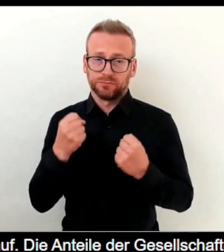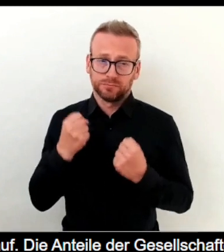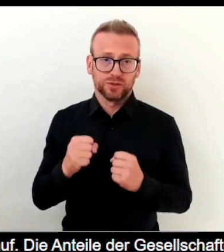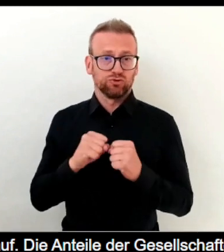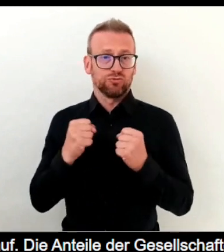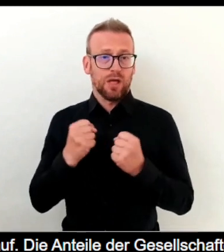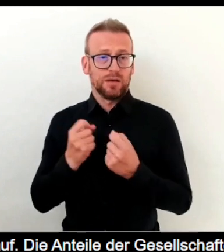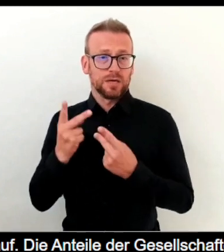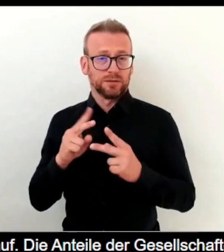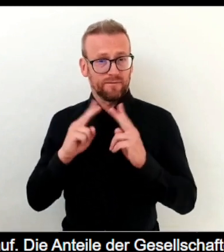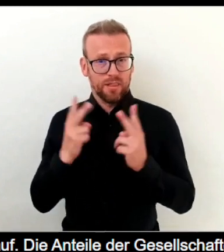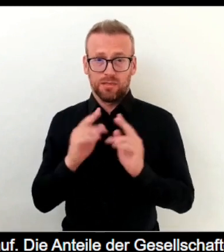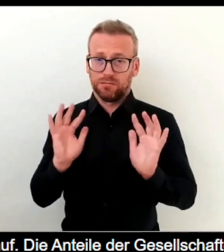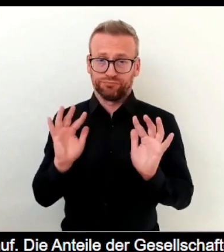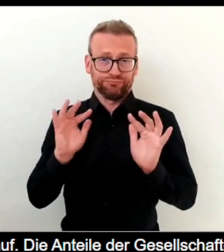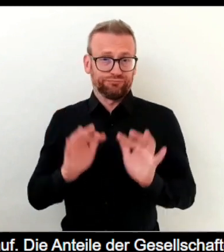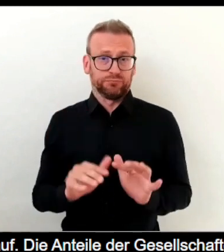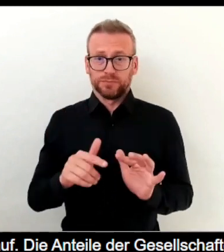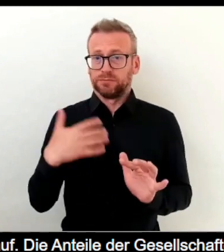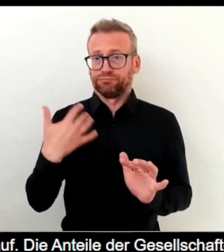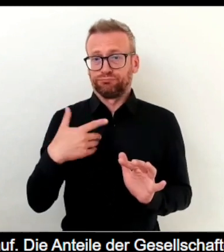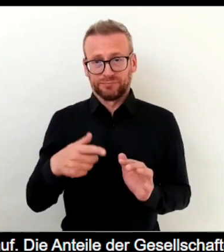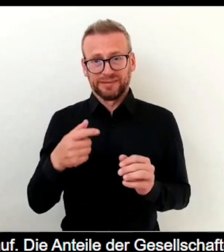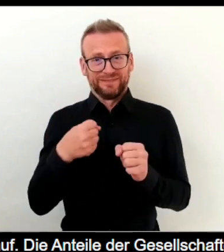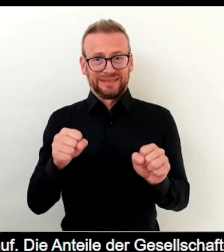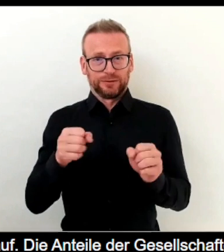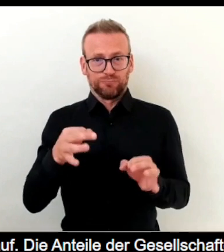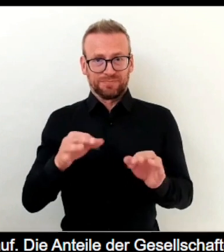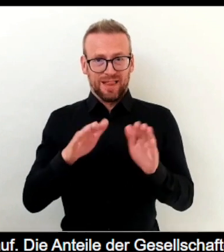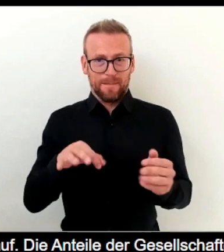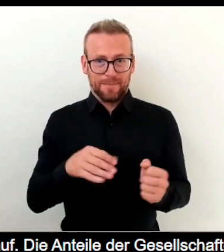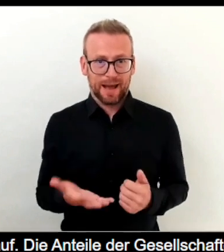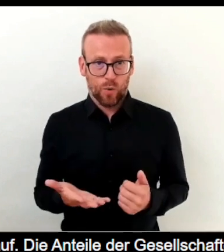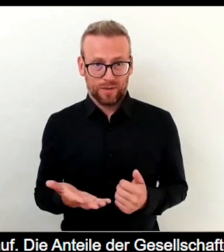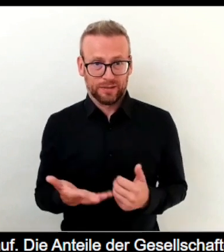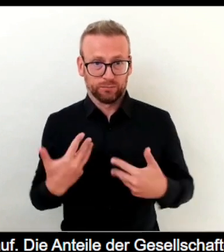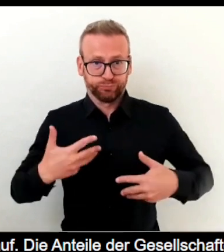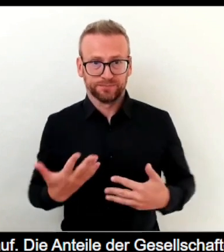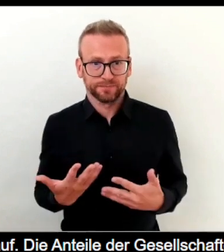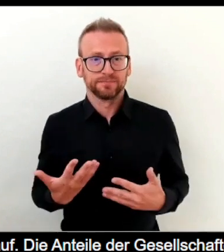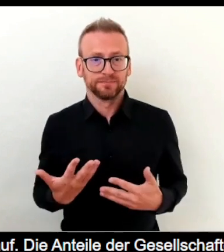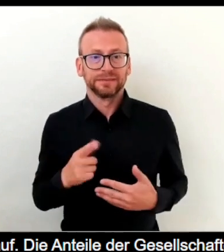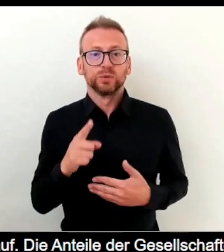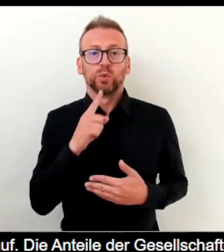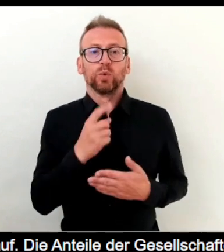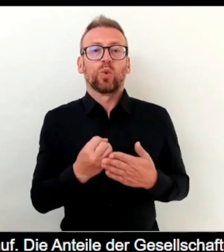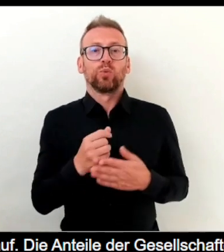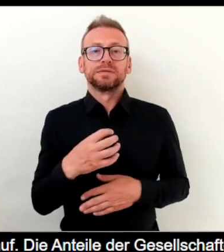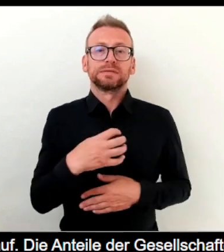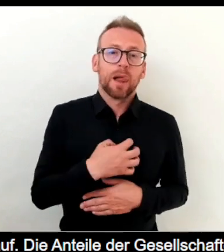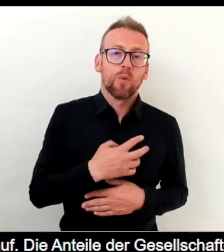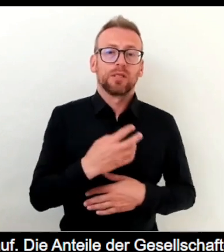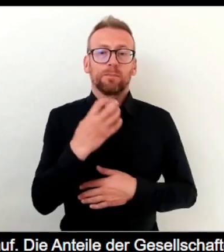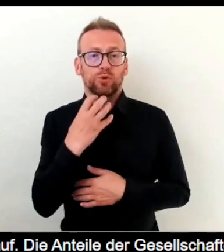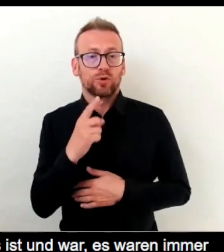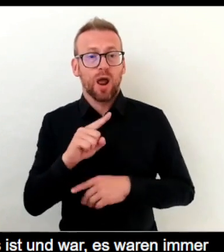das wahrscheinlich wieder aus. Aber wir freuen uns sehr. Große Ehre, dass die Präsidentin da ist, dass du da bist. Und nochmal vielen, vielen Dank für das Gespräch. Es war sehr, sehr gut und